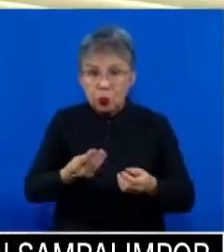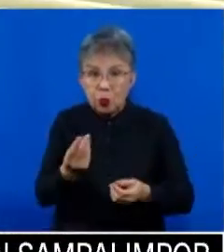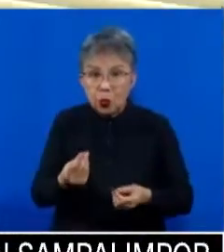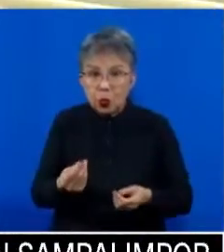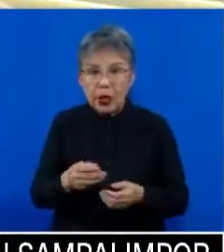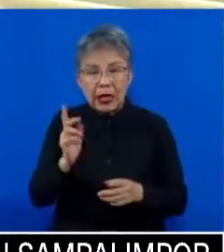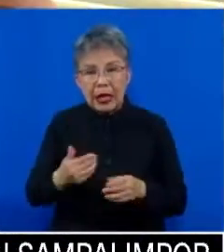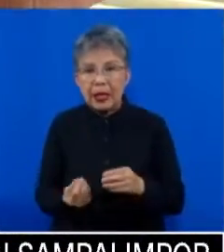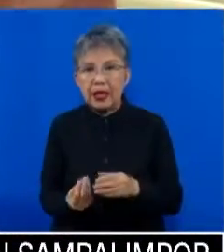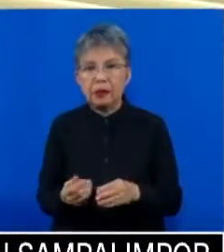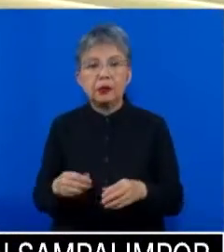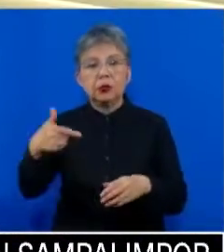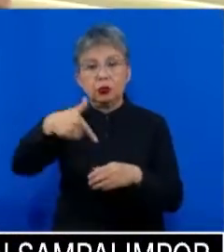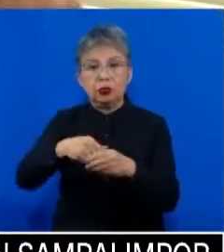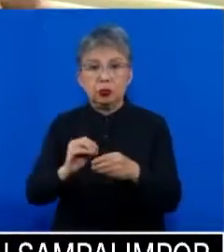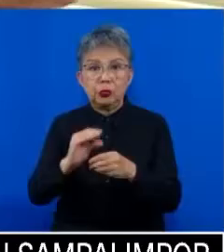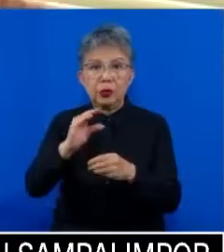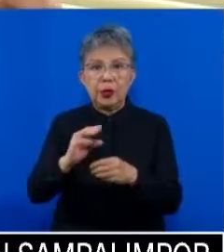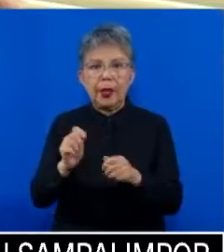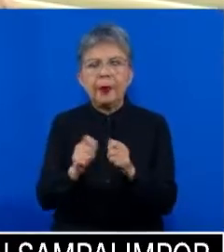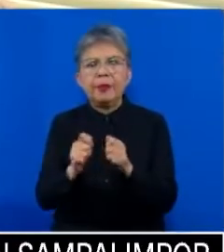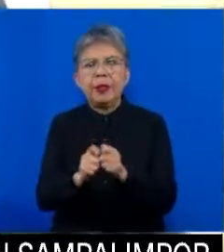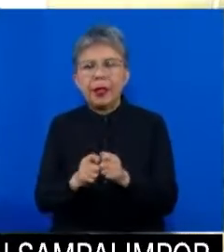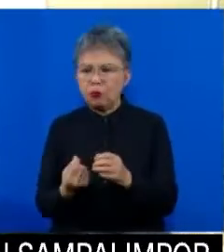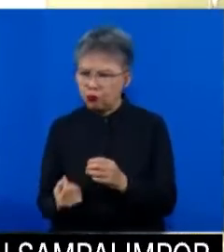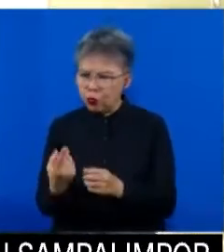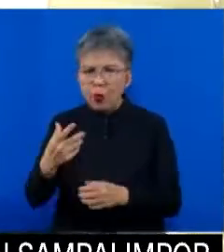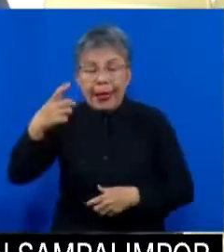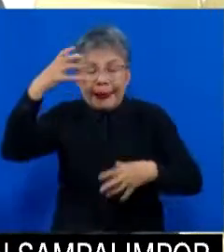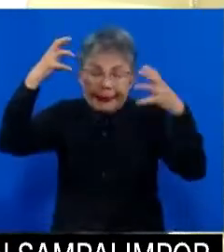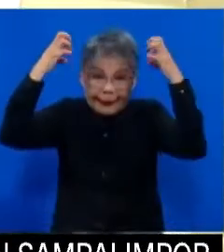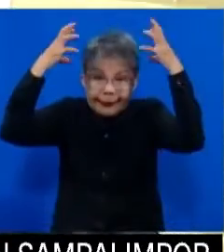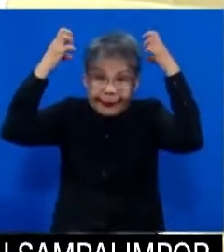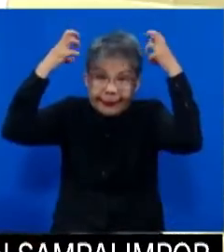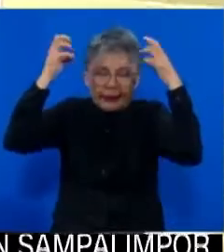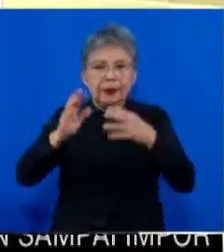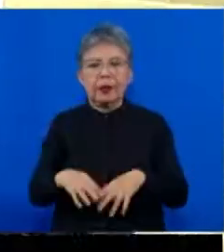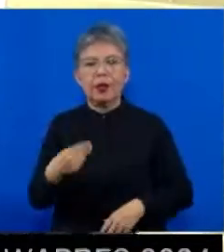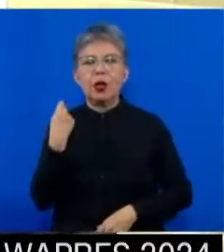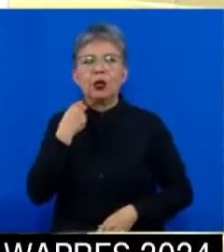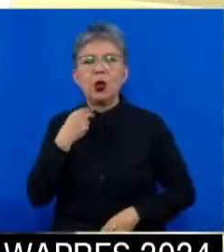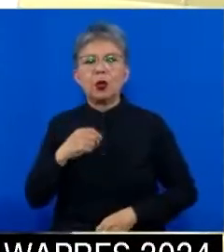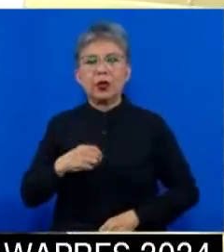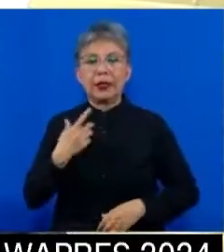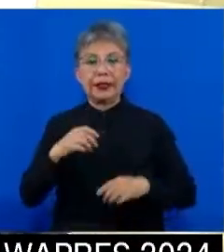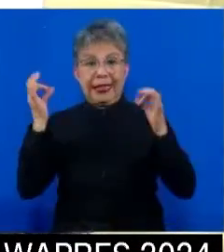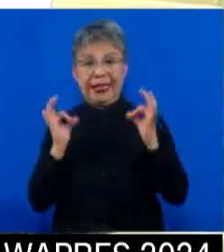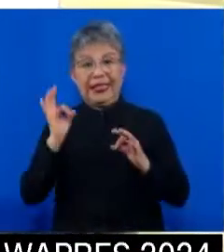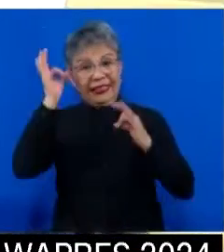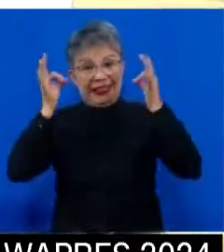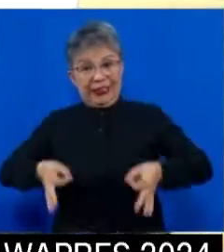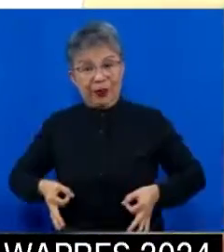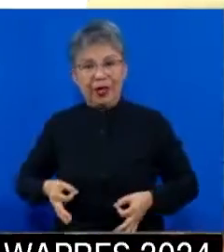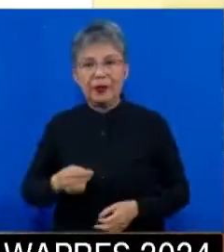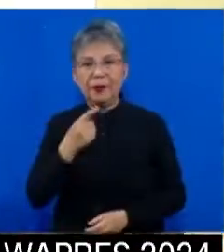keuangan gara-gara kenaikan harga BBM juga berpotensi menimbulkan stres. Karena itu menurut dokter spesialis kedokteran jiwa, Teddy